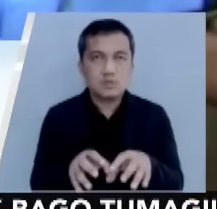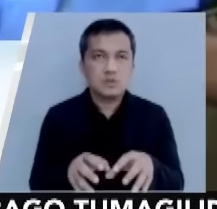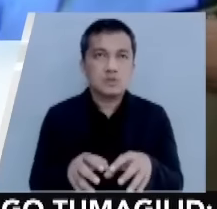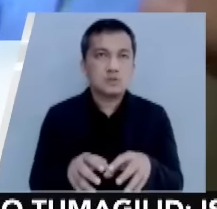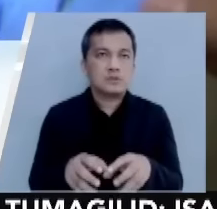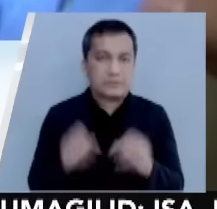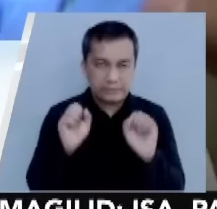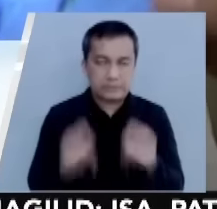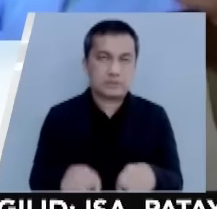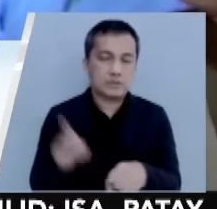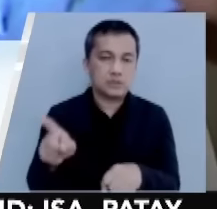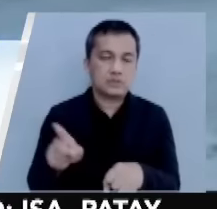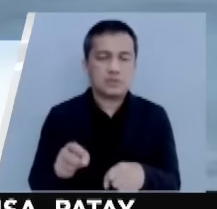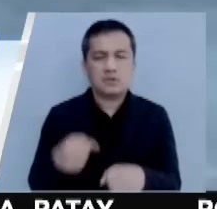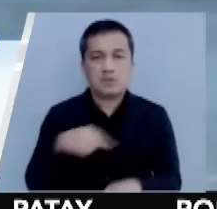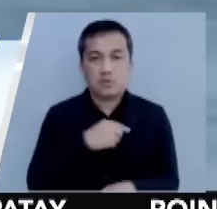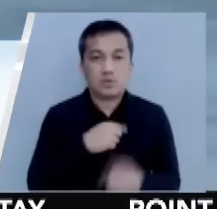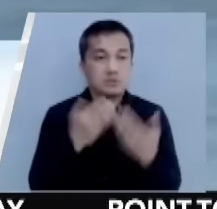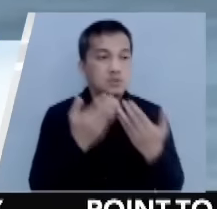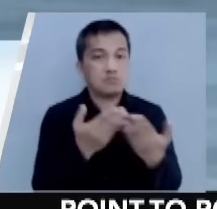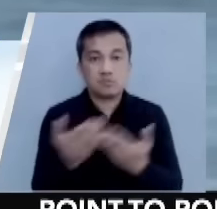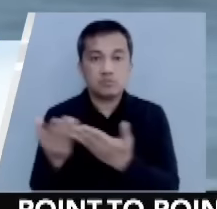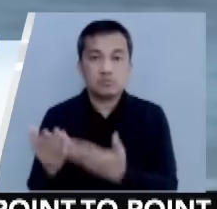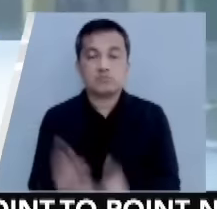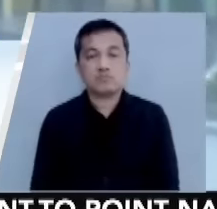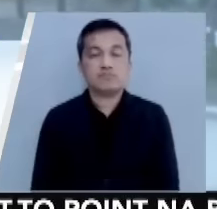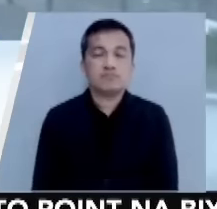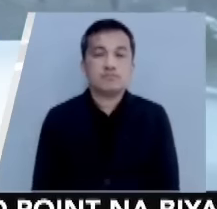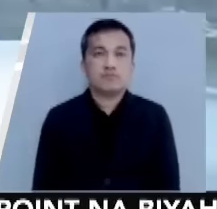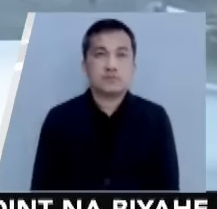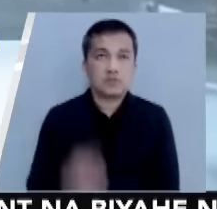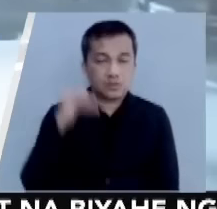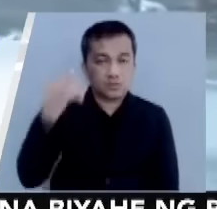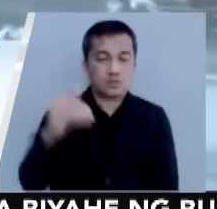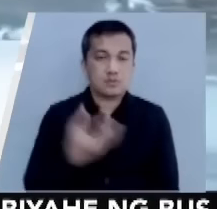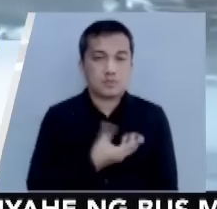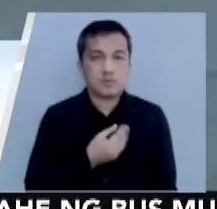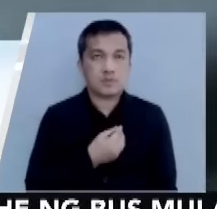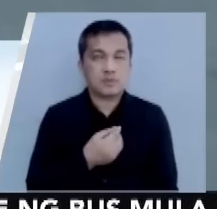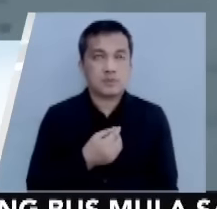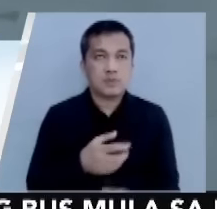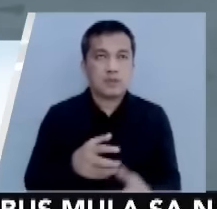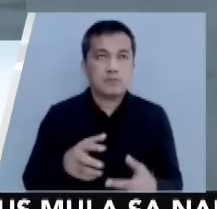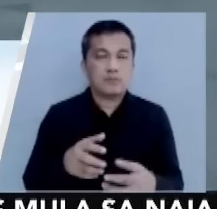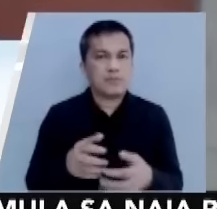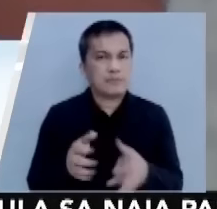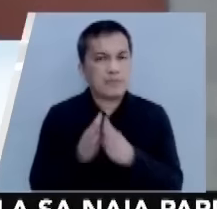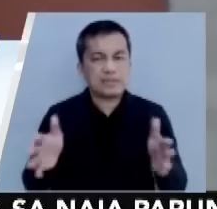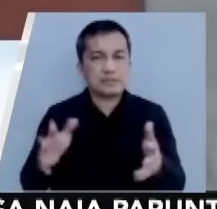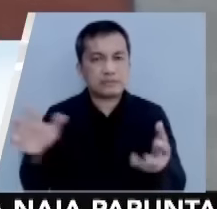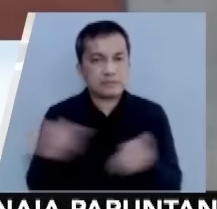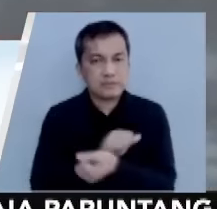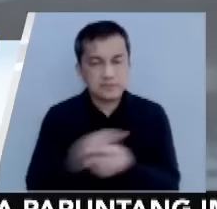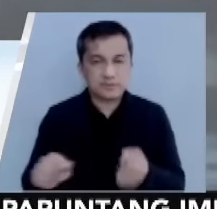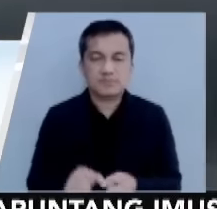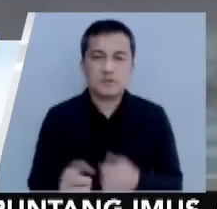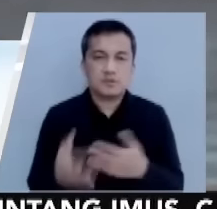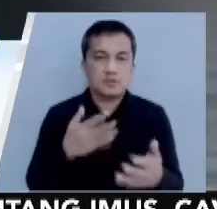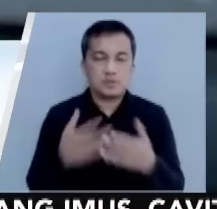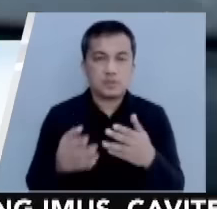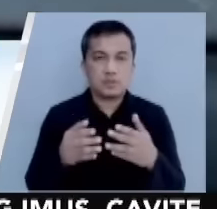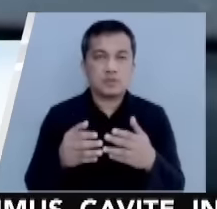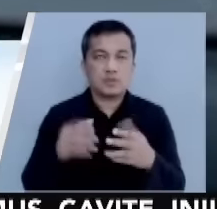po'y nagpapasalamat sa kanila. Kaya na iwasan ang pinangangambahang matinding pinsala ng bagyo. Bagamat nalungkot pa rin ang Pangulo na may isang pumanaw